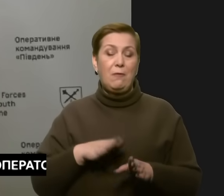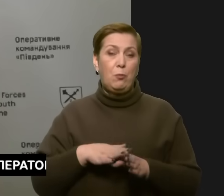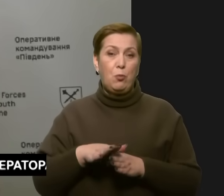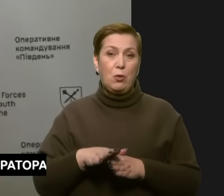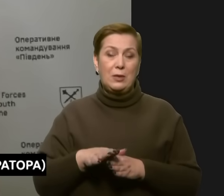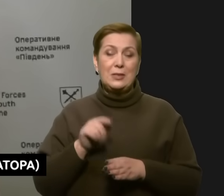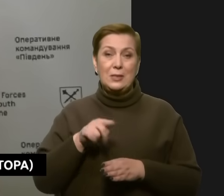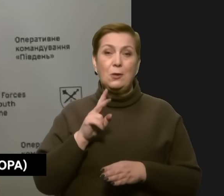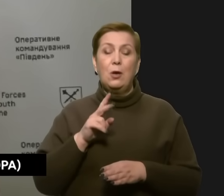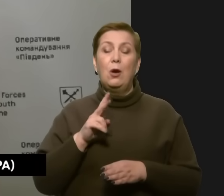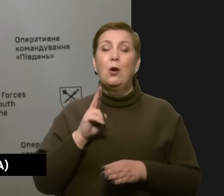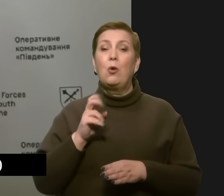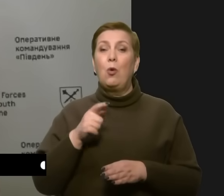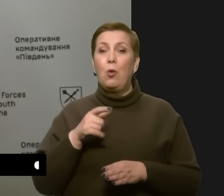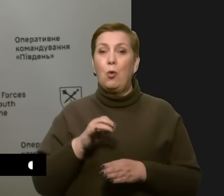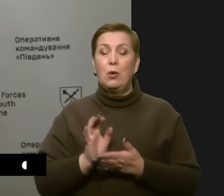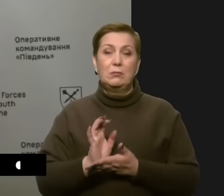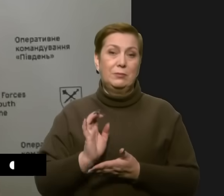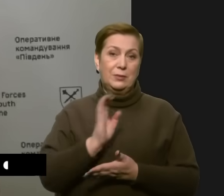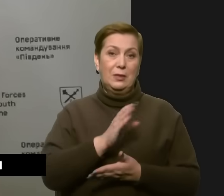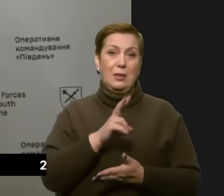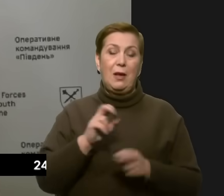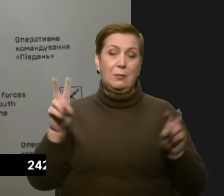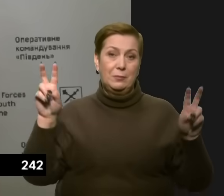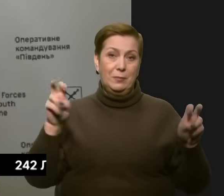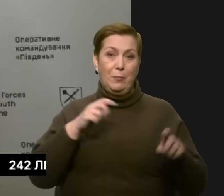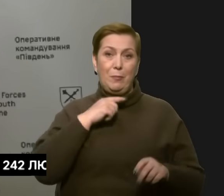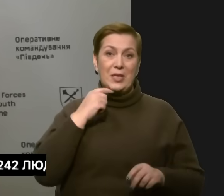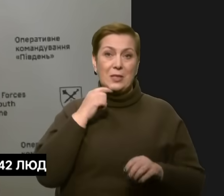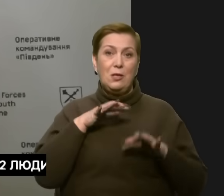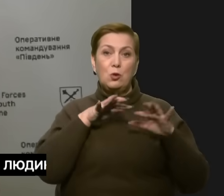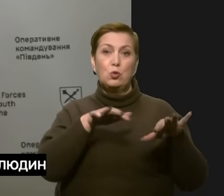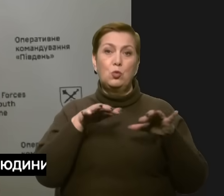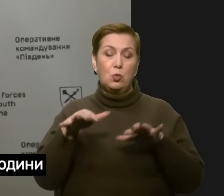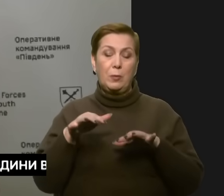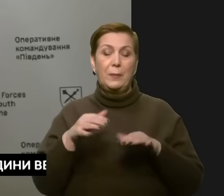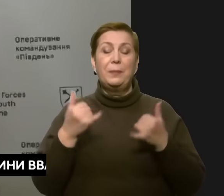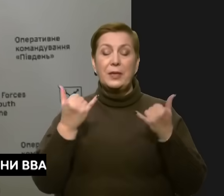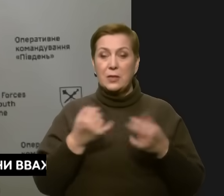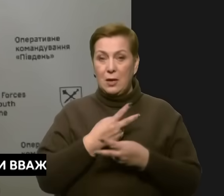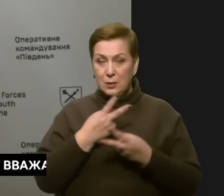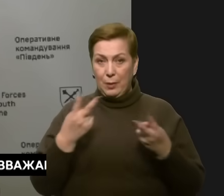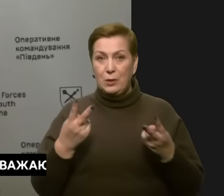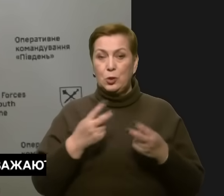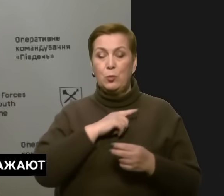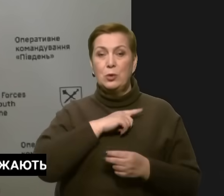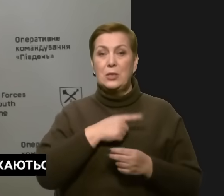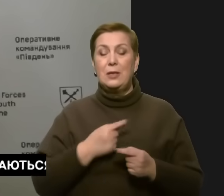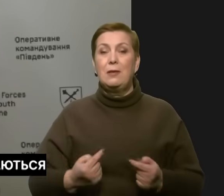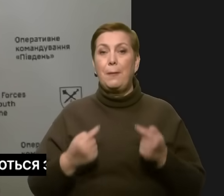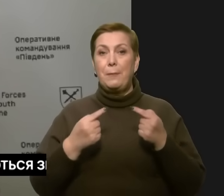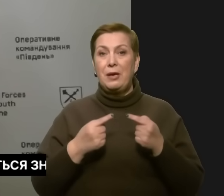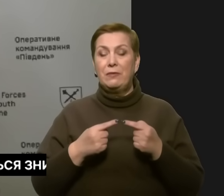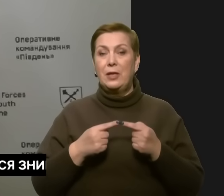кого кидали до цього на м'ясні штурми. Зараз бачимо посилення певне і в штурмових діях